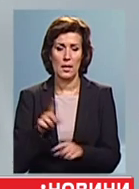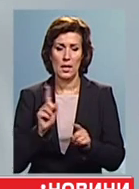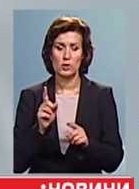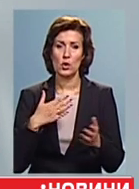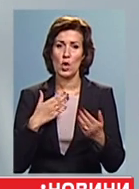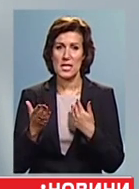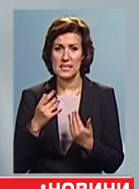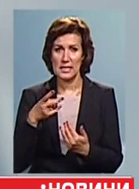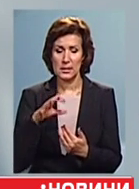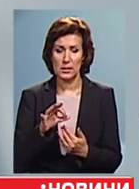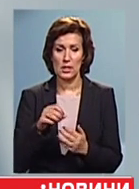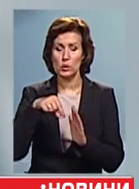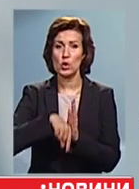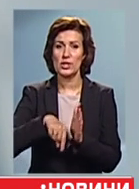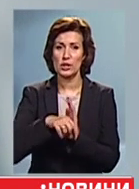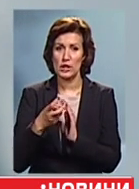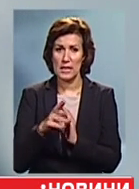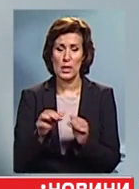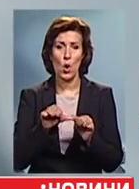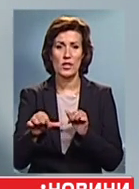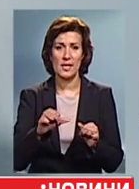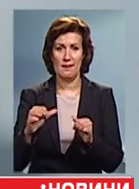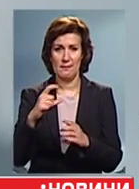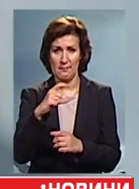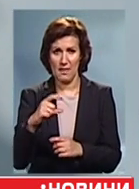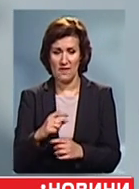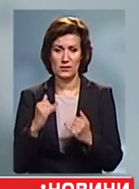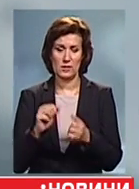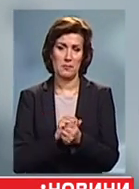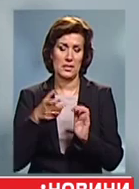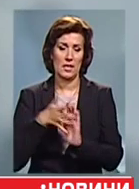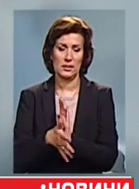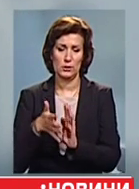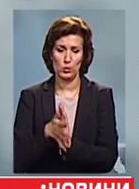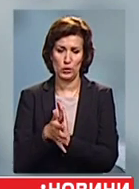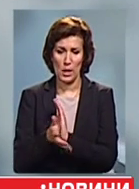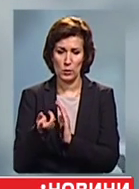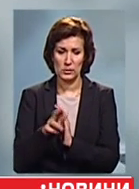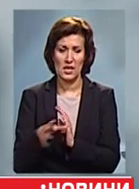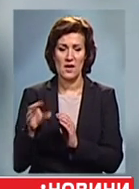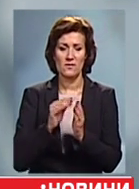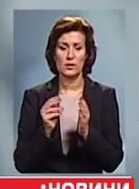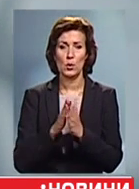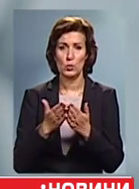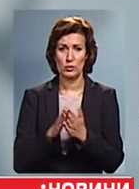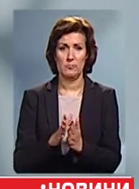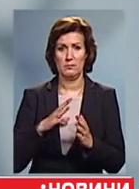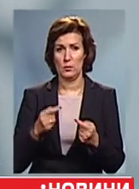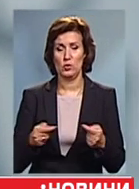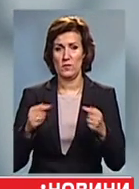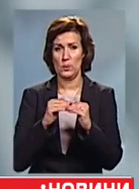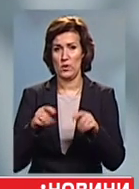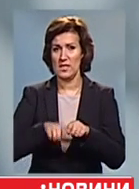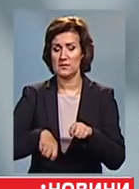что касательно содержания отдельных глав, сейчас материал изучается, так как все учебники прошли соответствующий